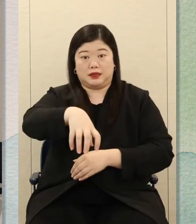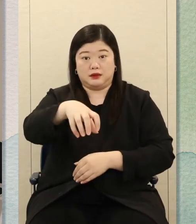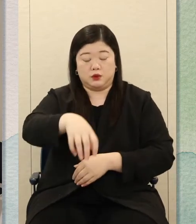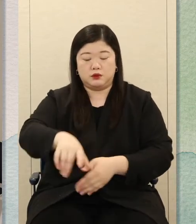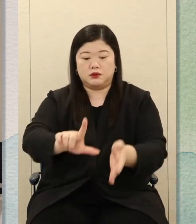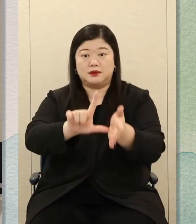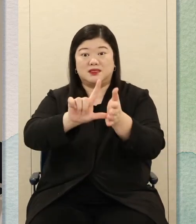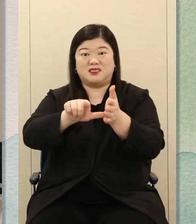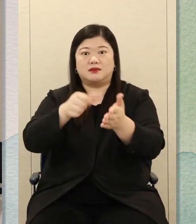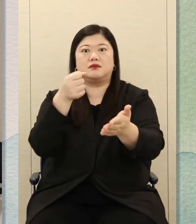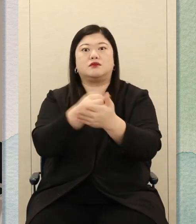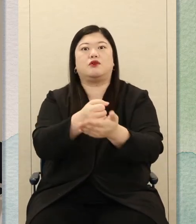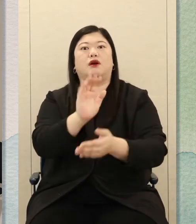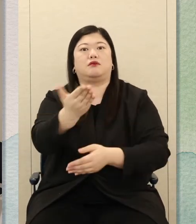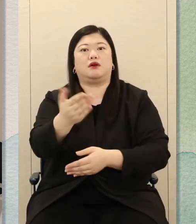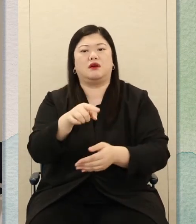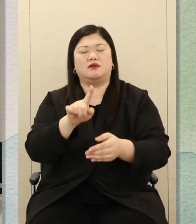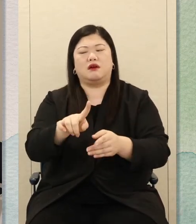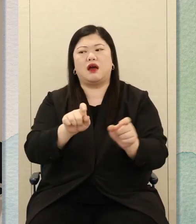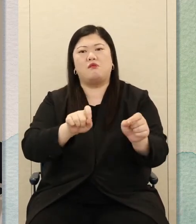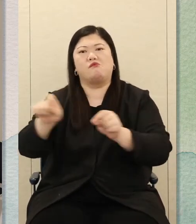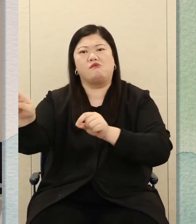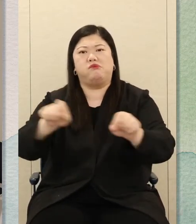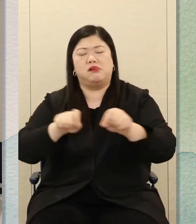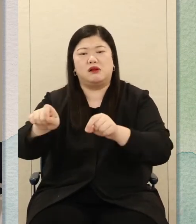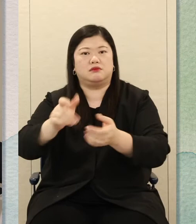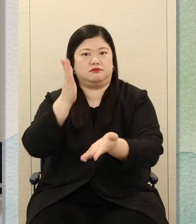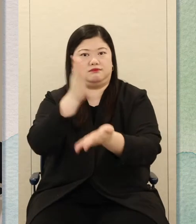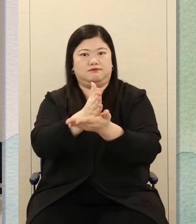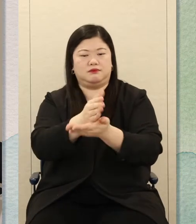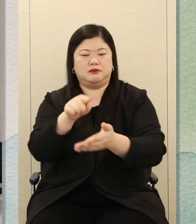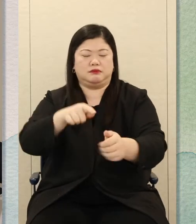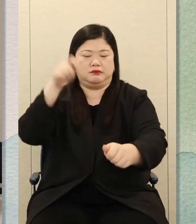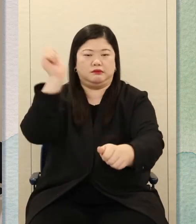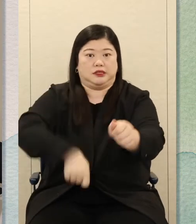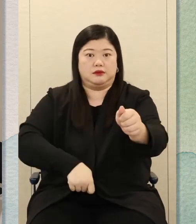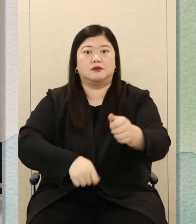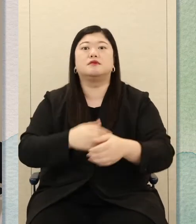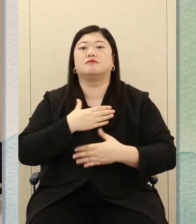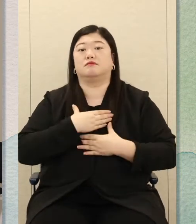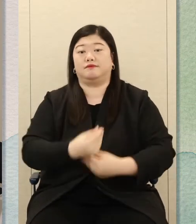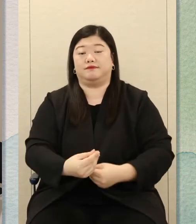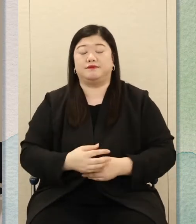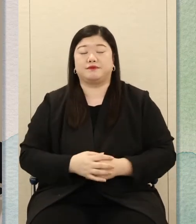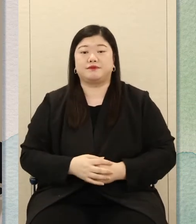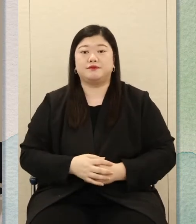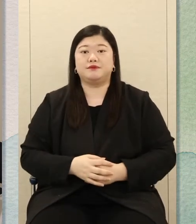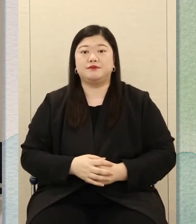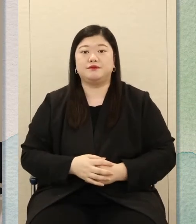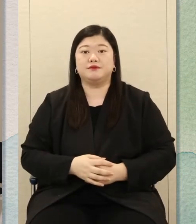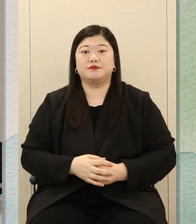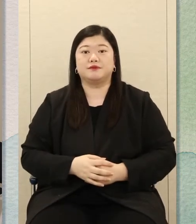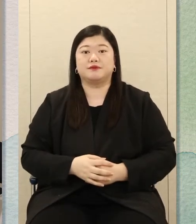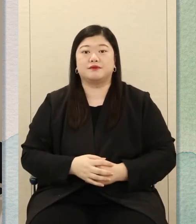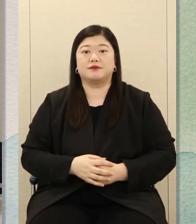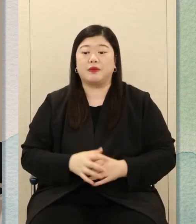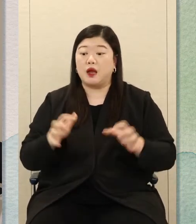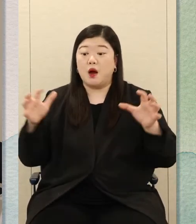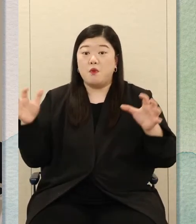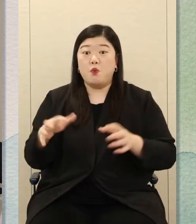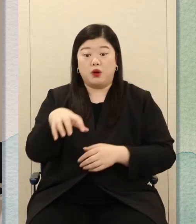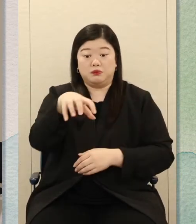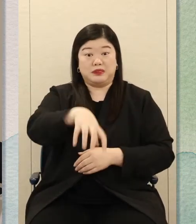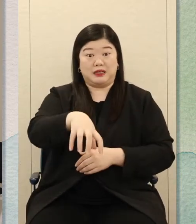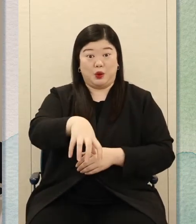그리고 그거를 바꾸지 않는다. 이게 중요한 특징이고요. 모임 장소는 뭐 아무 데서나 해도 좋은데 예, 도서관이 요새